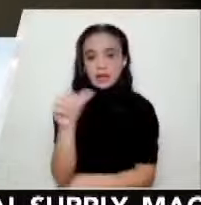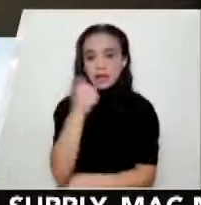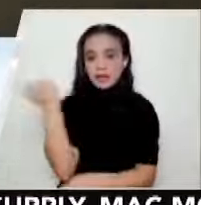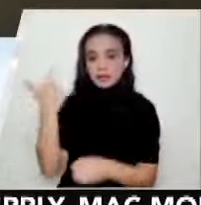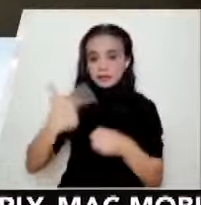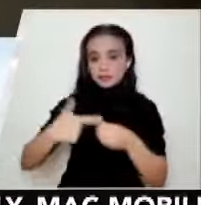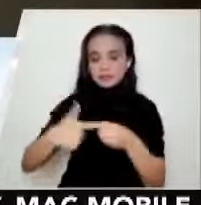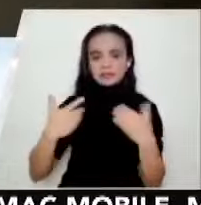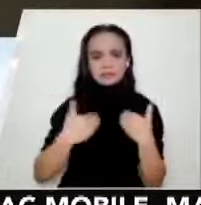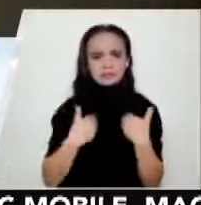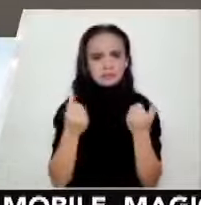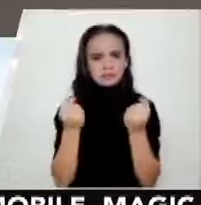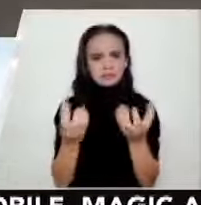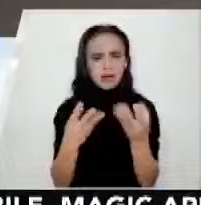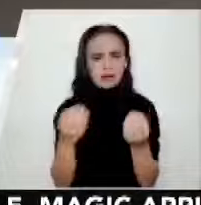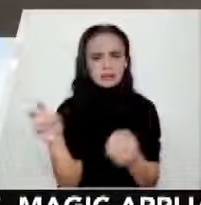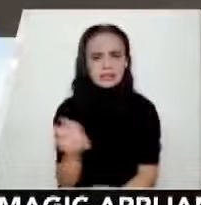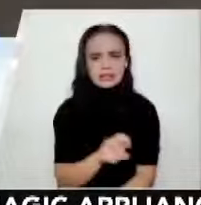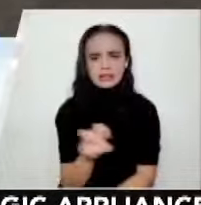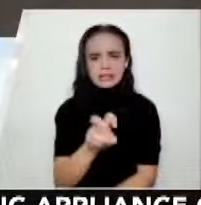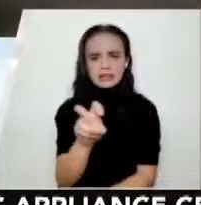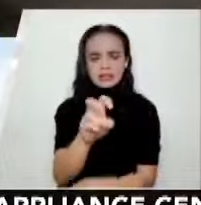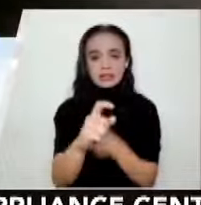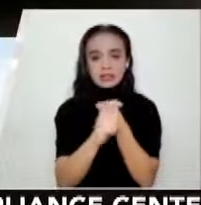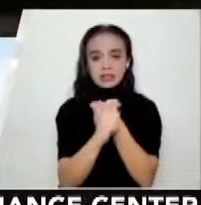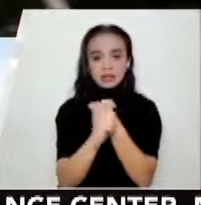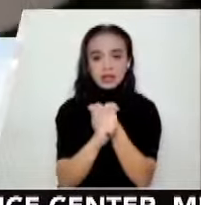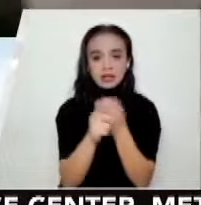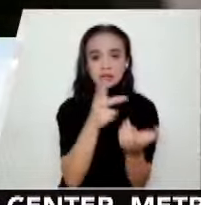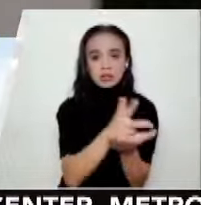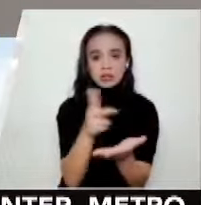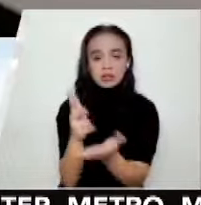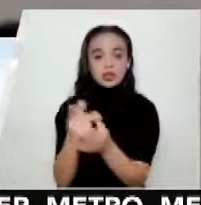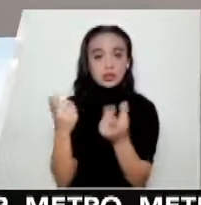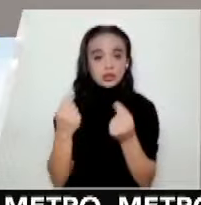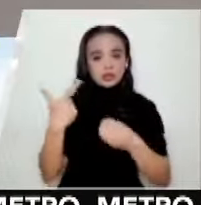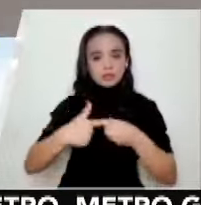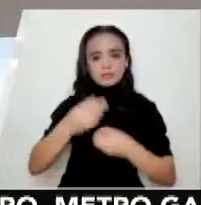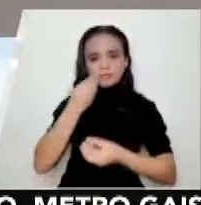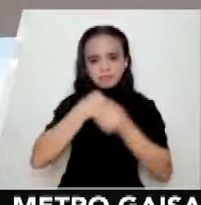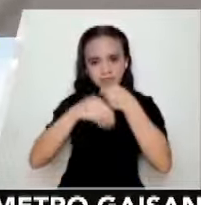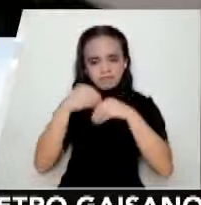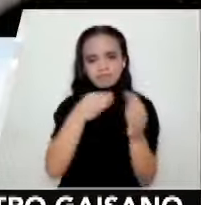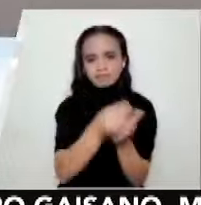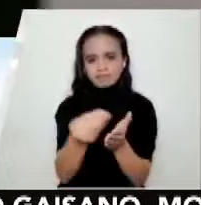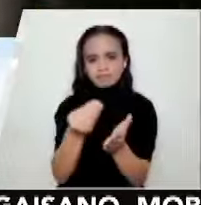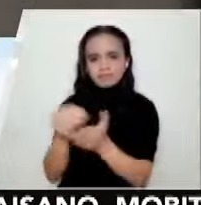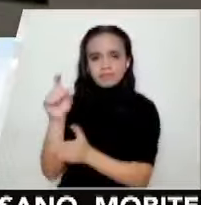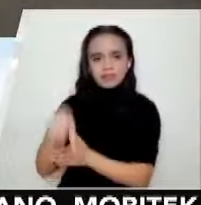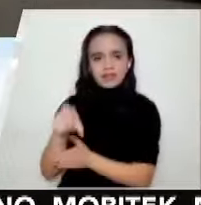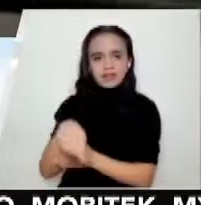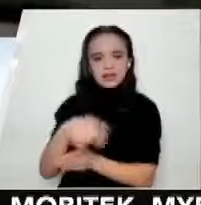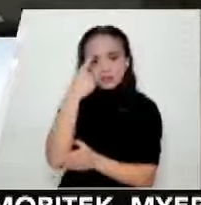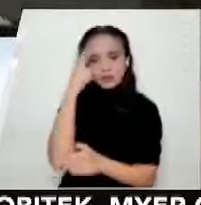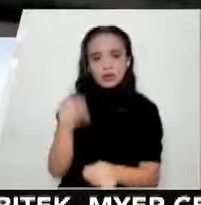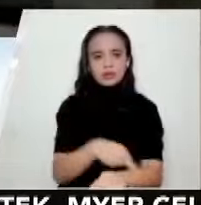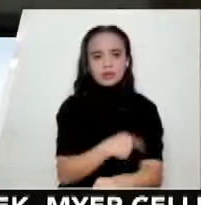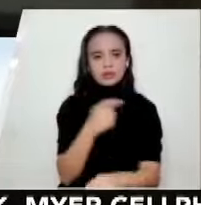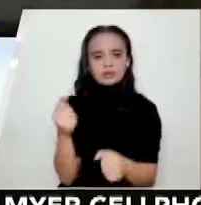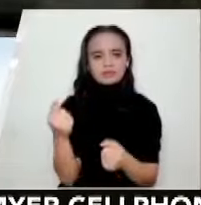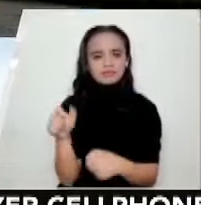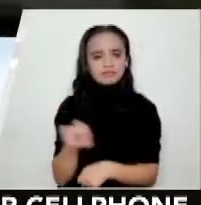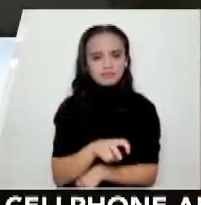ng mga biyahero na pansamantalang huminto para magpagas, kumain at mamili ng kailangan para sa long drive. Maluwag naman